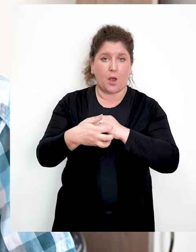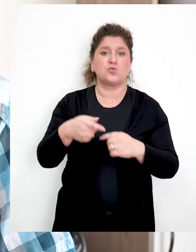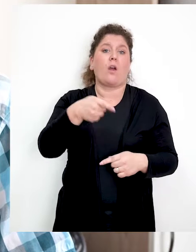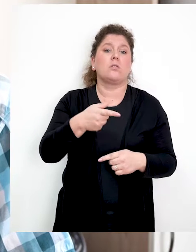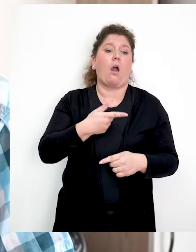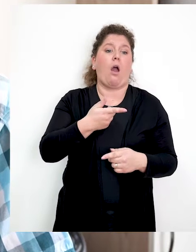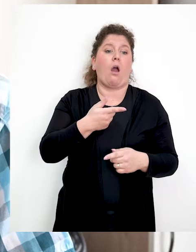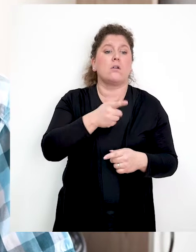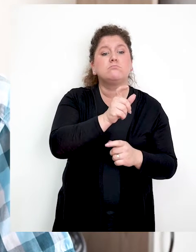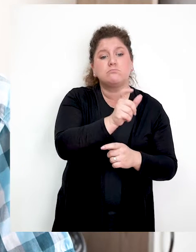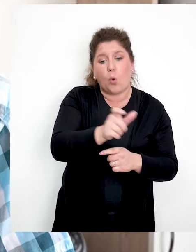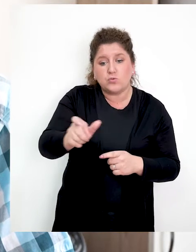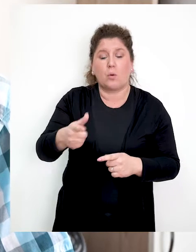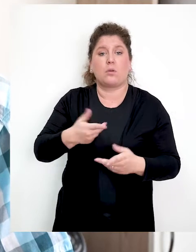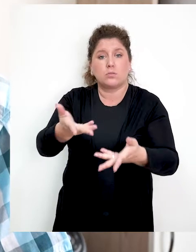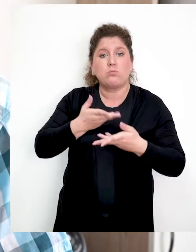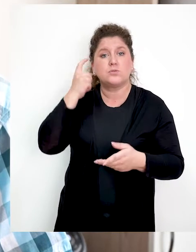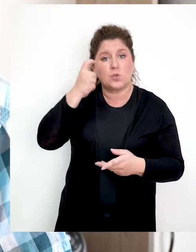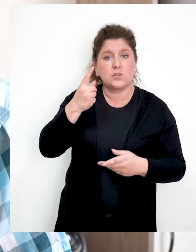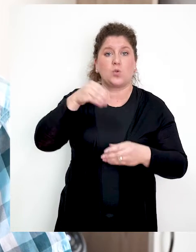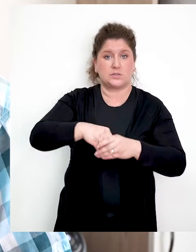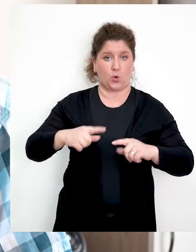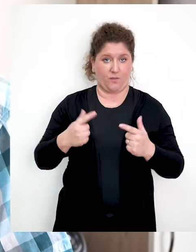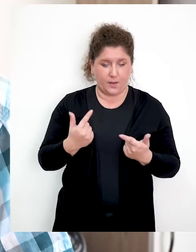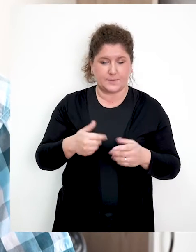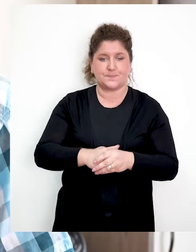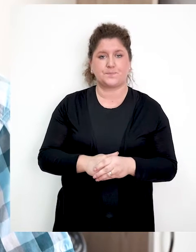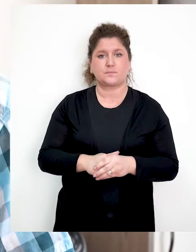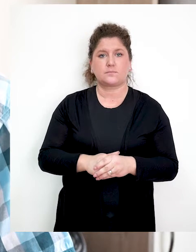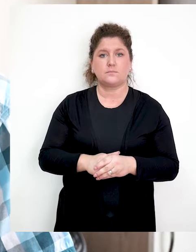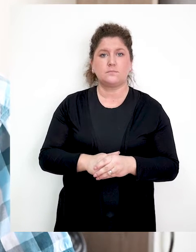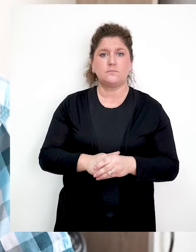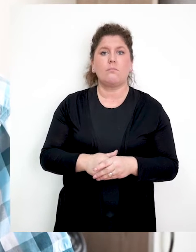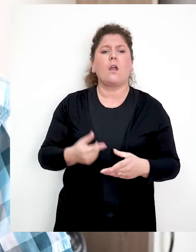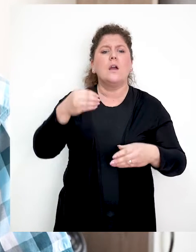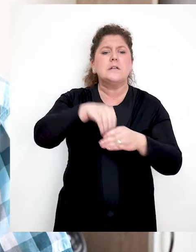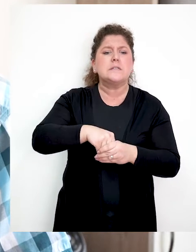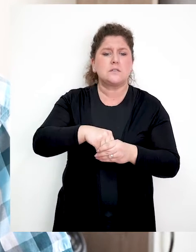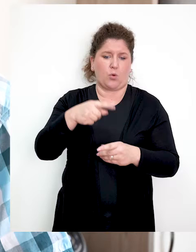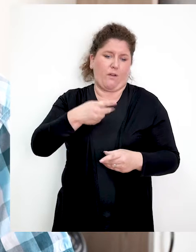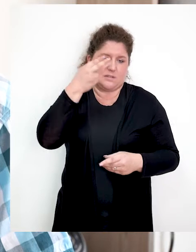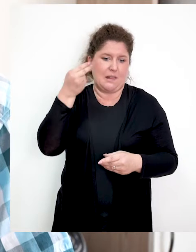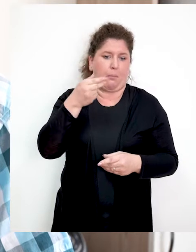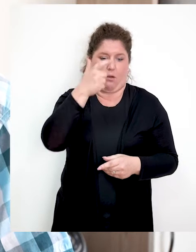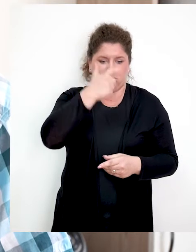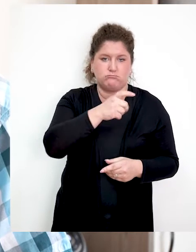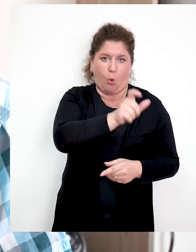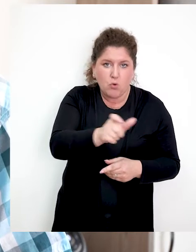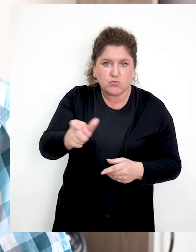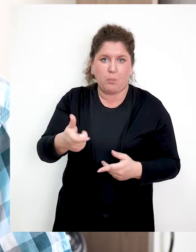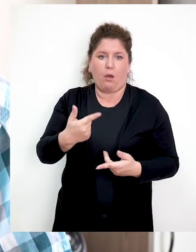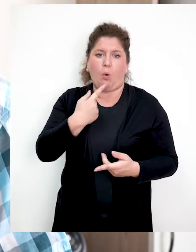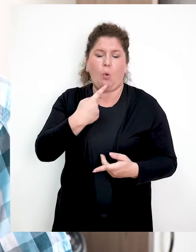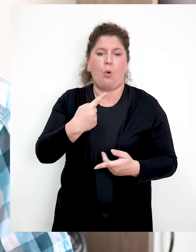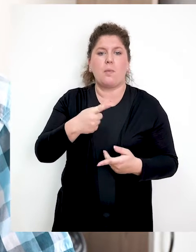do kraja riješene stambene probleme je dosta teško, baš zbog toga što slijepe